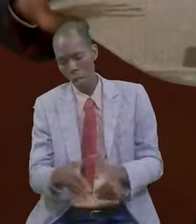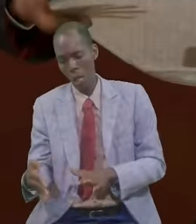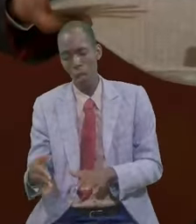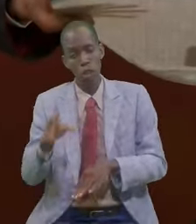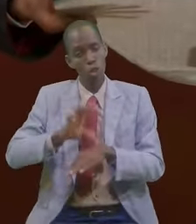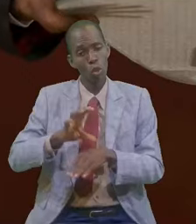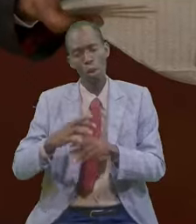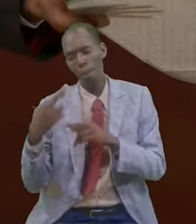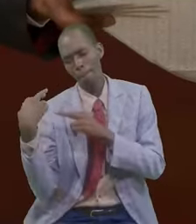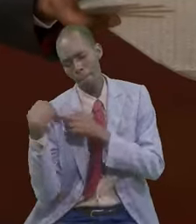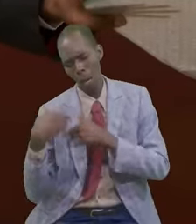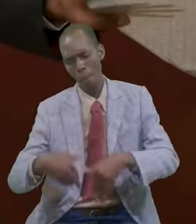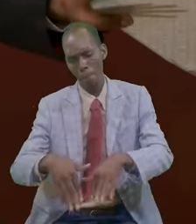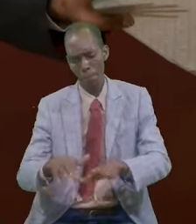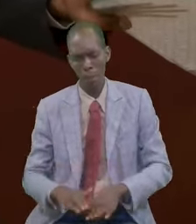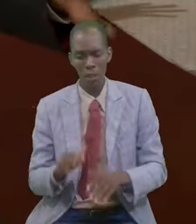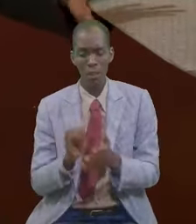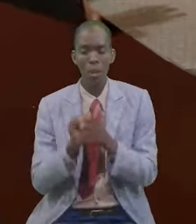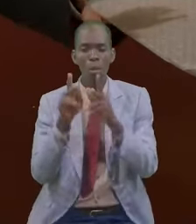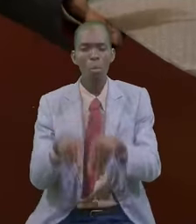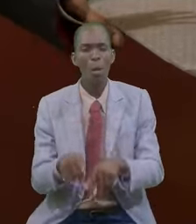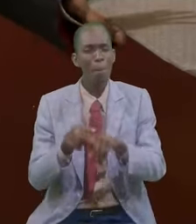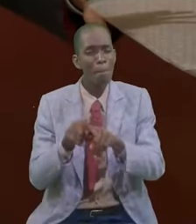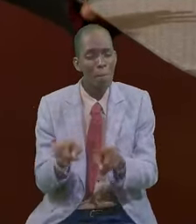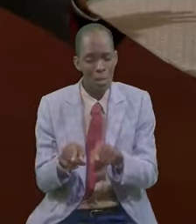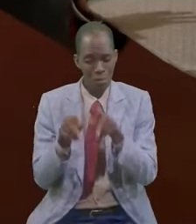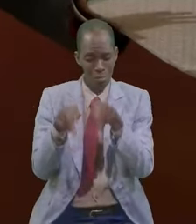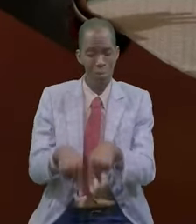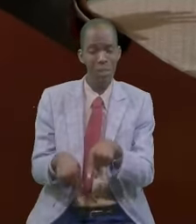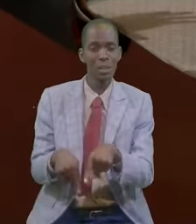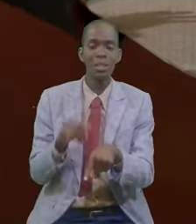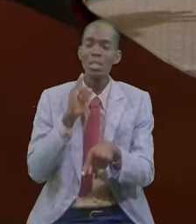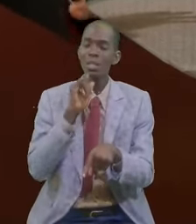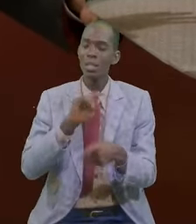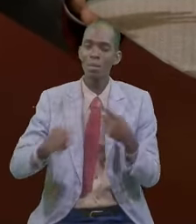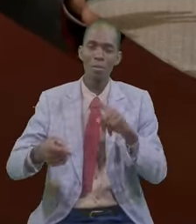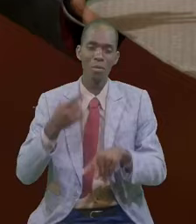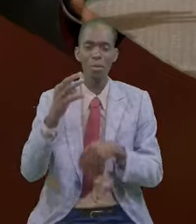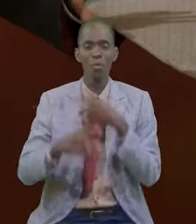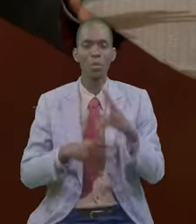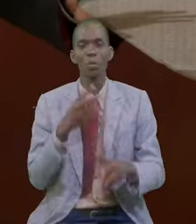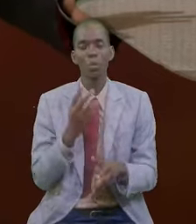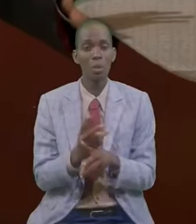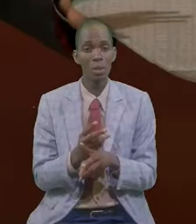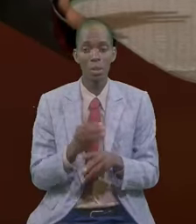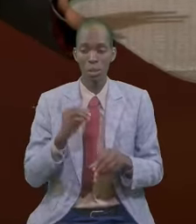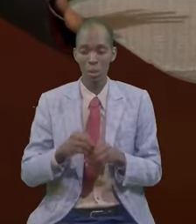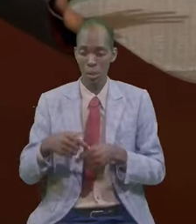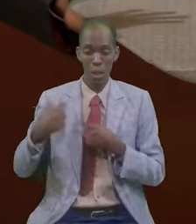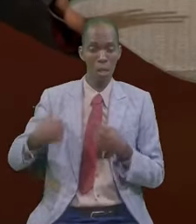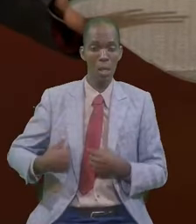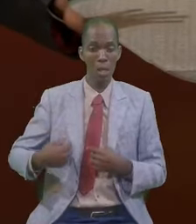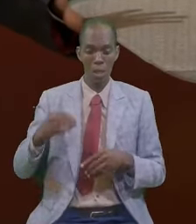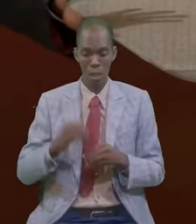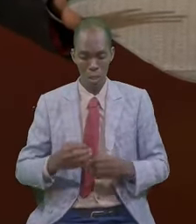nous responsabiliser. Nous allons même nous responsabiliser à l'inhumer. Mais il est ami du monde.